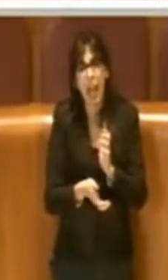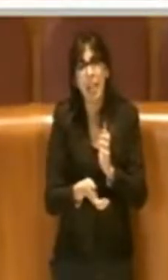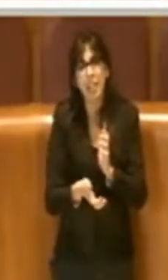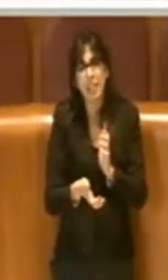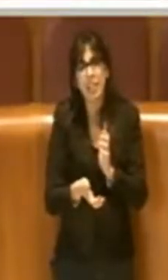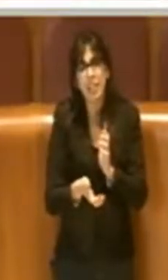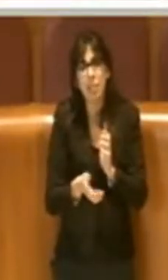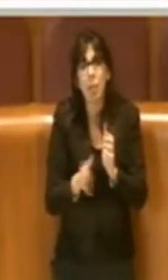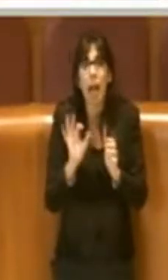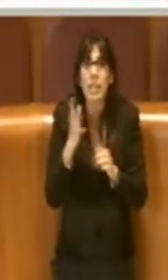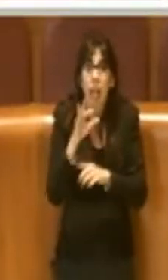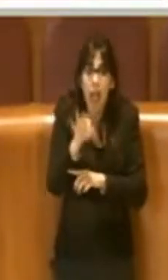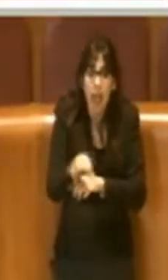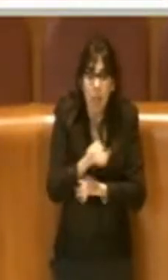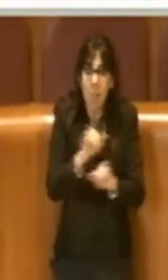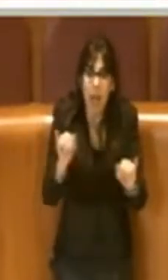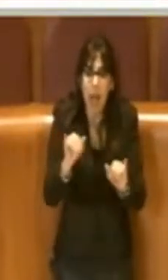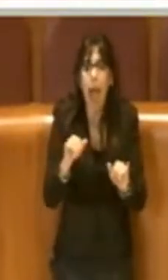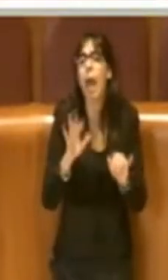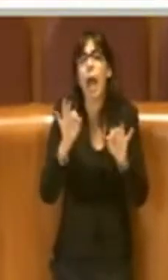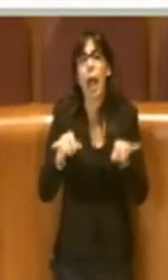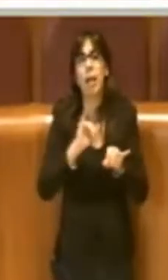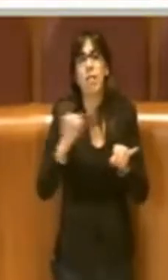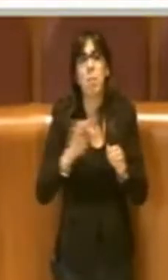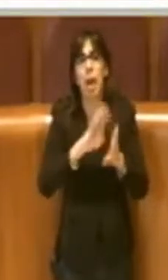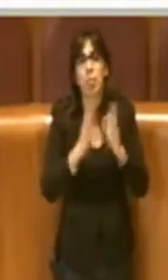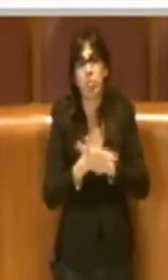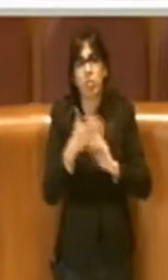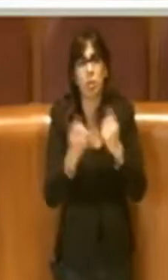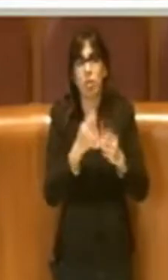non arriveremmo mai a cambiare